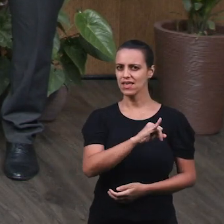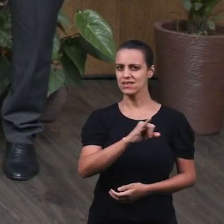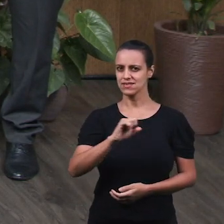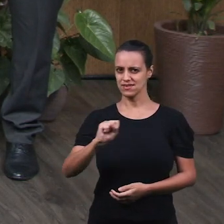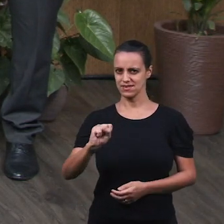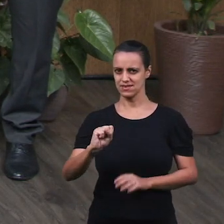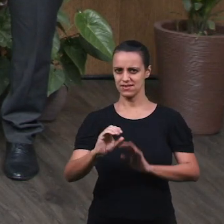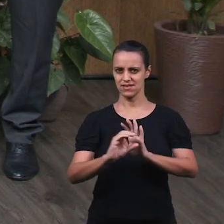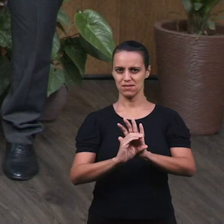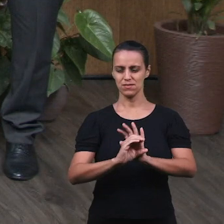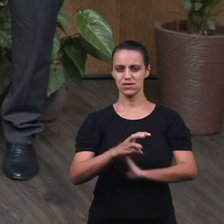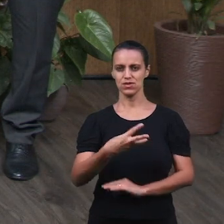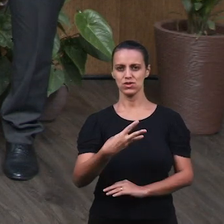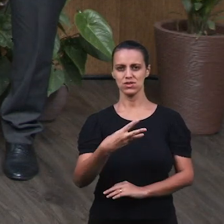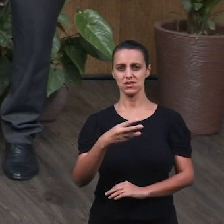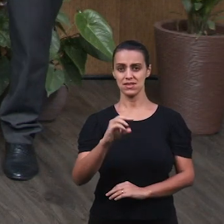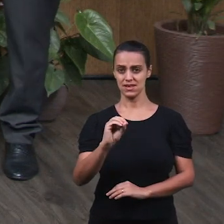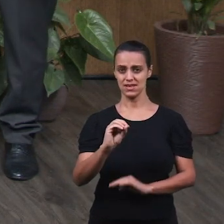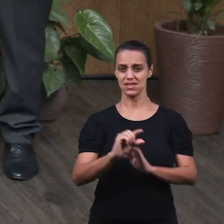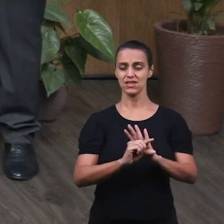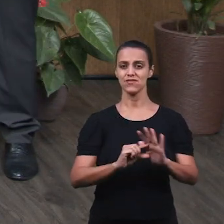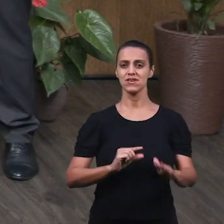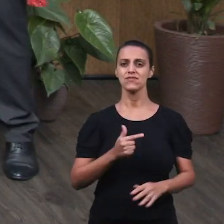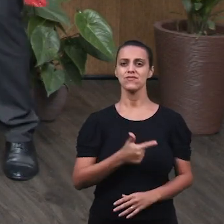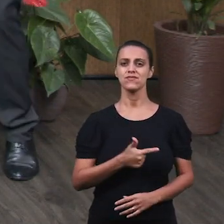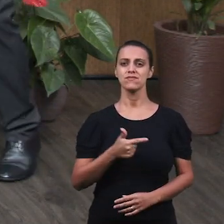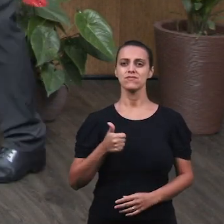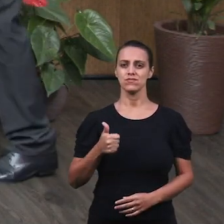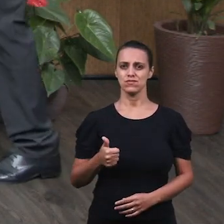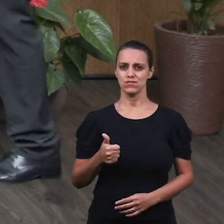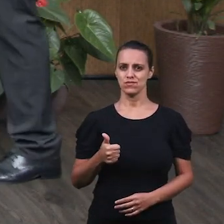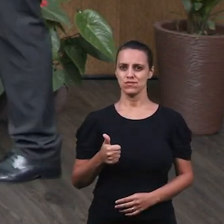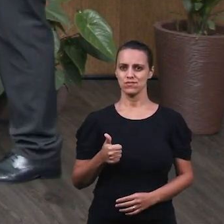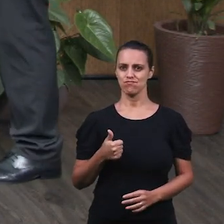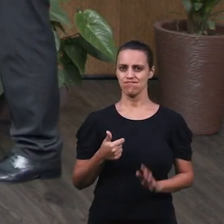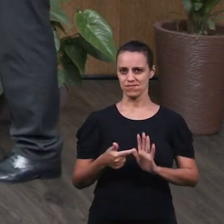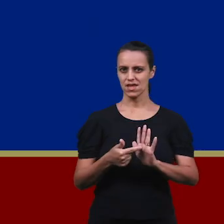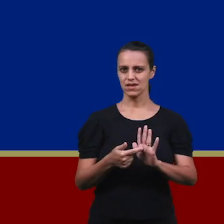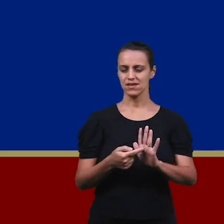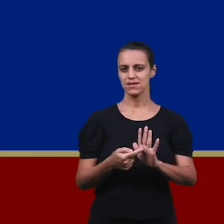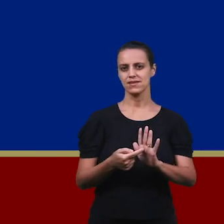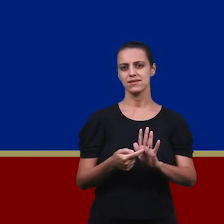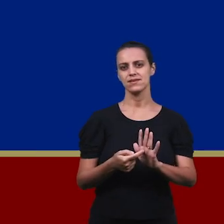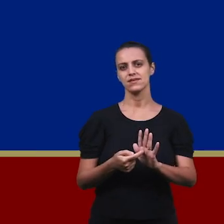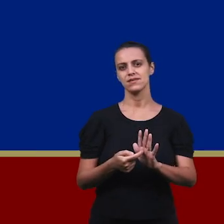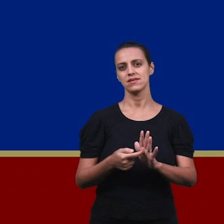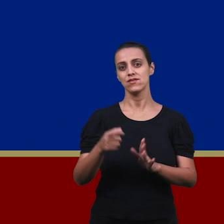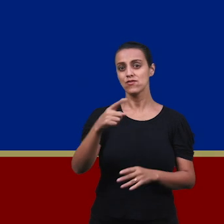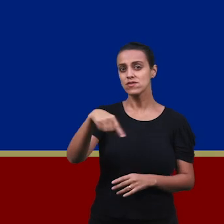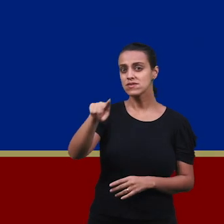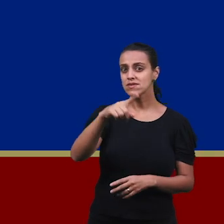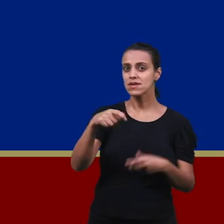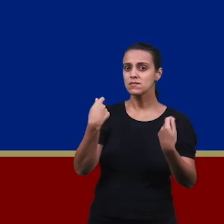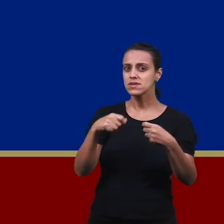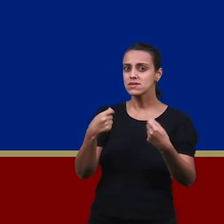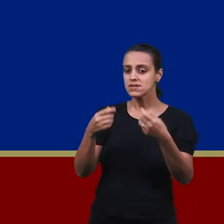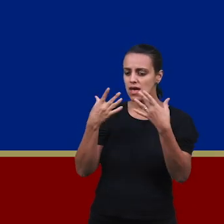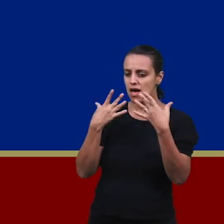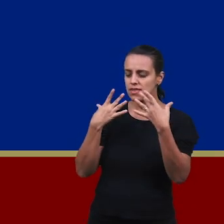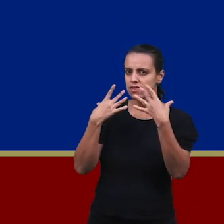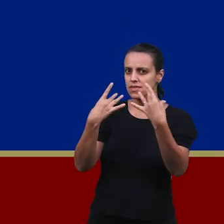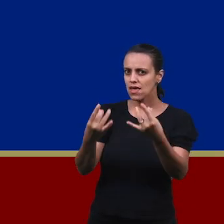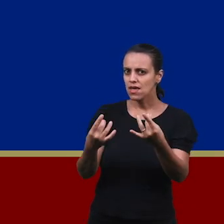Isaïe chapitre 30, verset 21, qui nous dit « et tes oreilles entendront